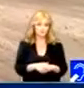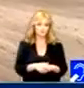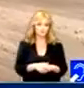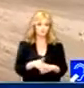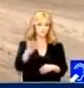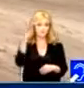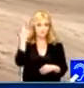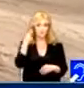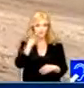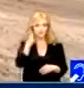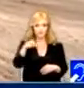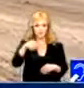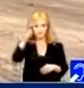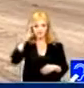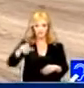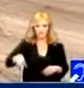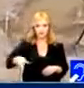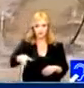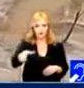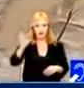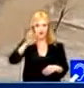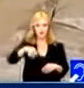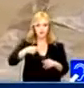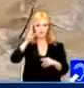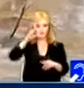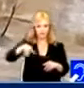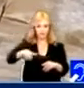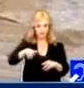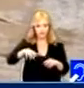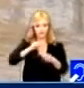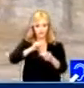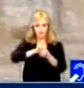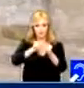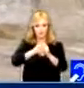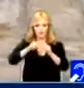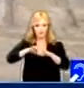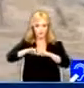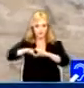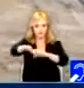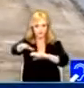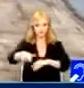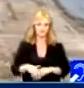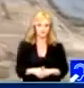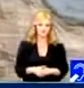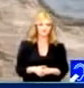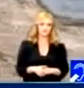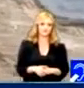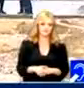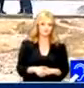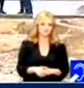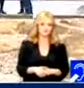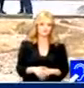un râuleț care efectiv a fost umplut cu piatră. Responsabilii de proiect susțin că vor respecta termenul de dare în exploatarea punctului de